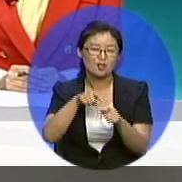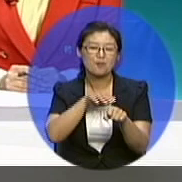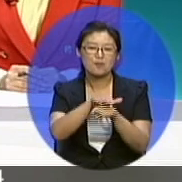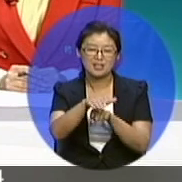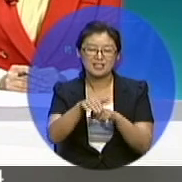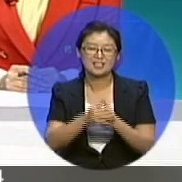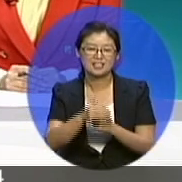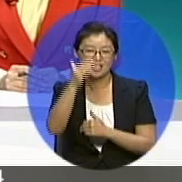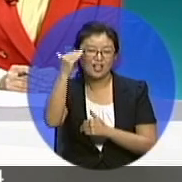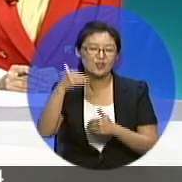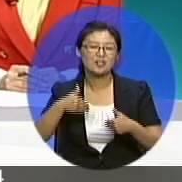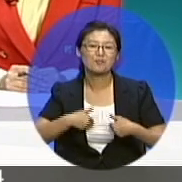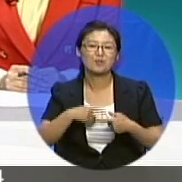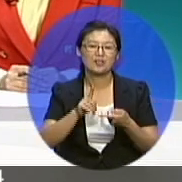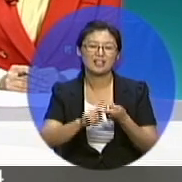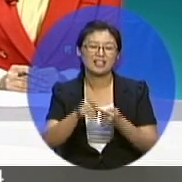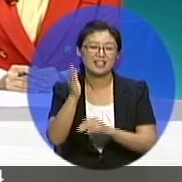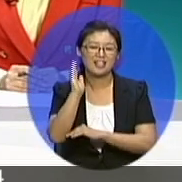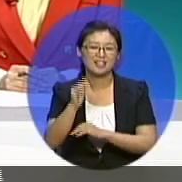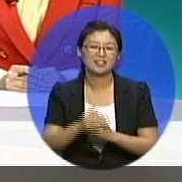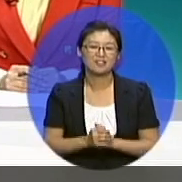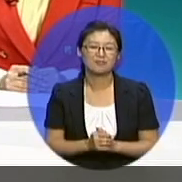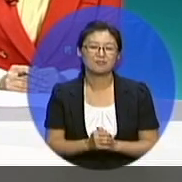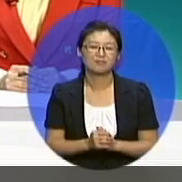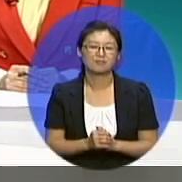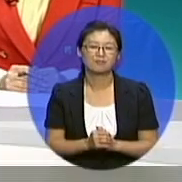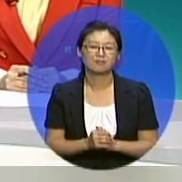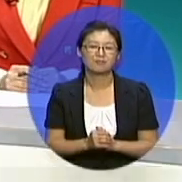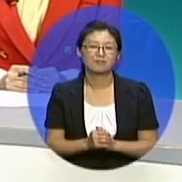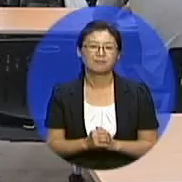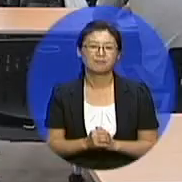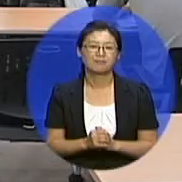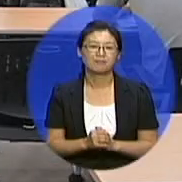방식과 한국에서 필요한 것들에 대해 강의했다고 합니다. 최영아 기자입니다.